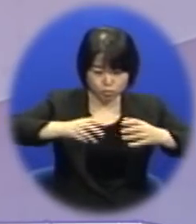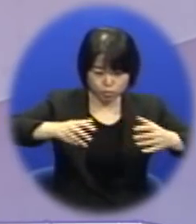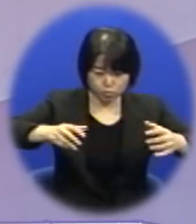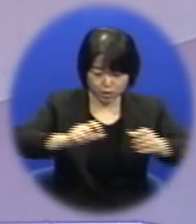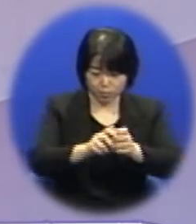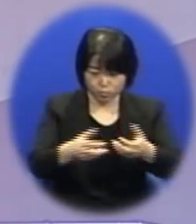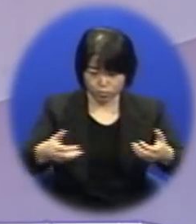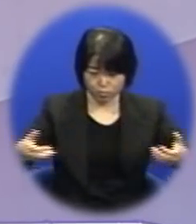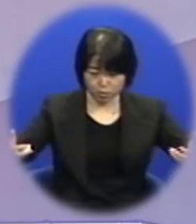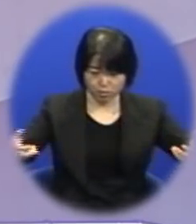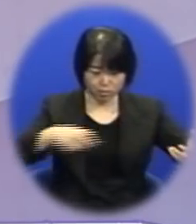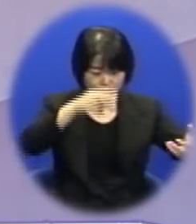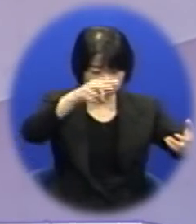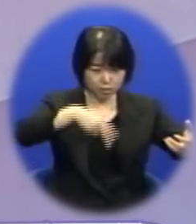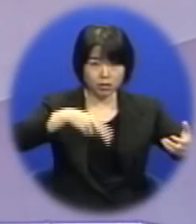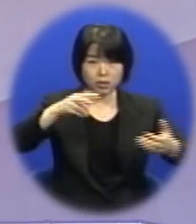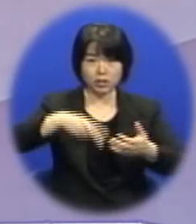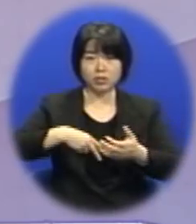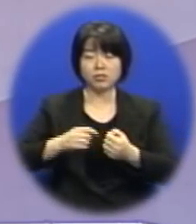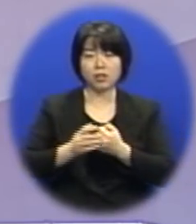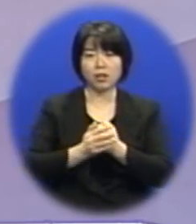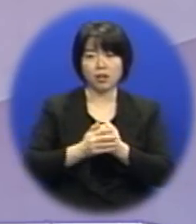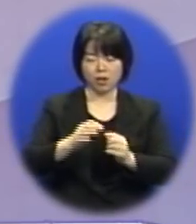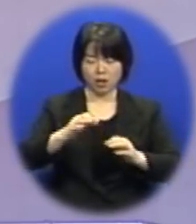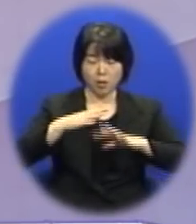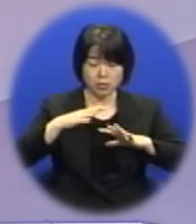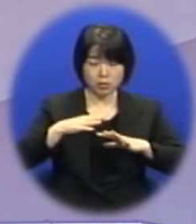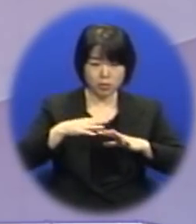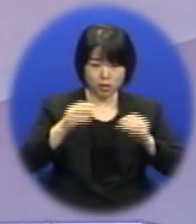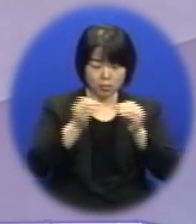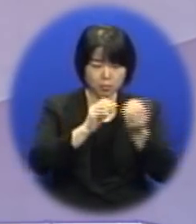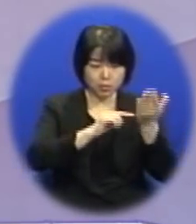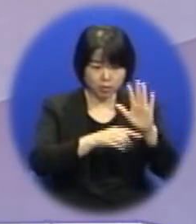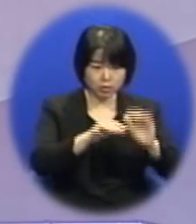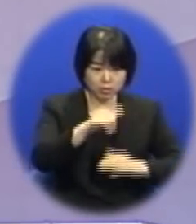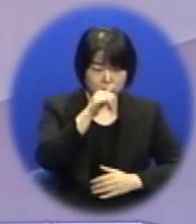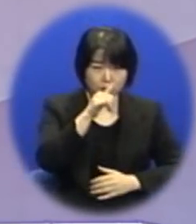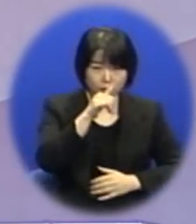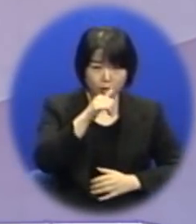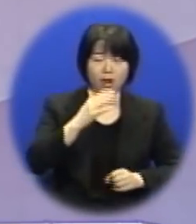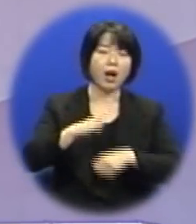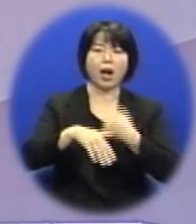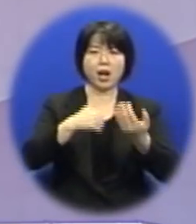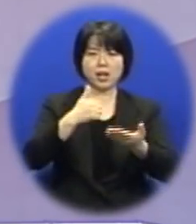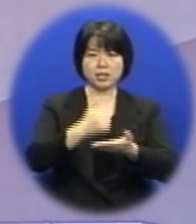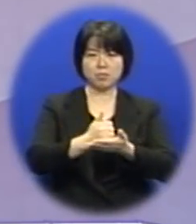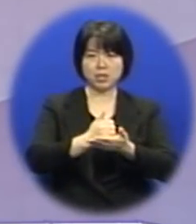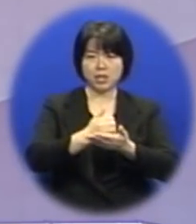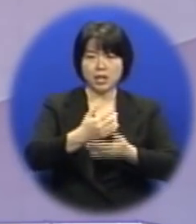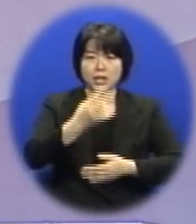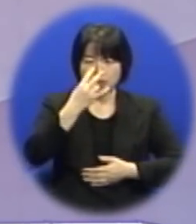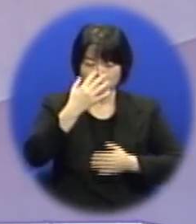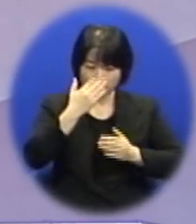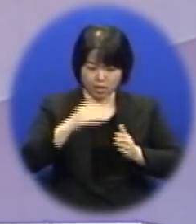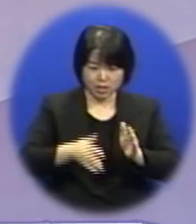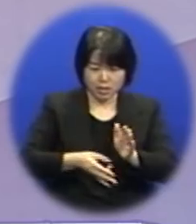읽어보는데 깜짝 놀라는 구절이 나오는 겁니다. 하나님께서 예루살렘을 황폐하게 하시되